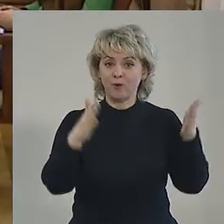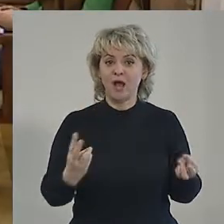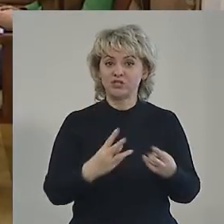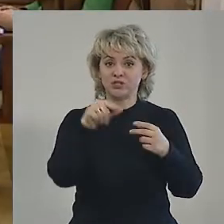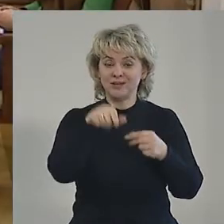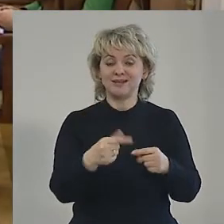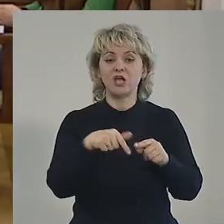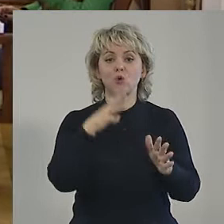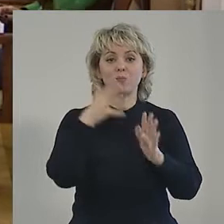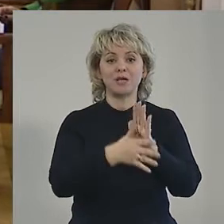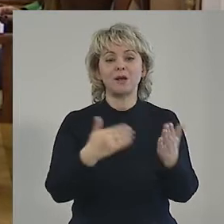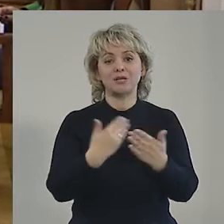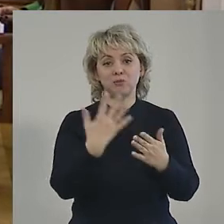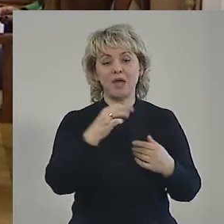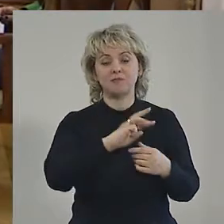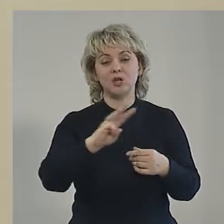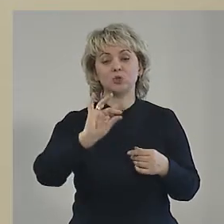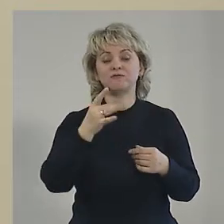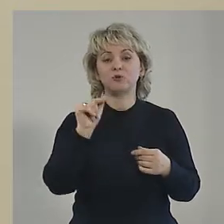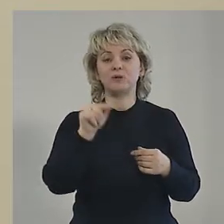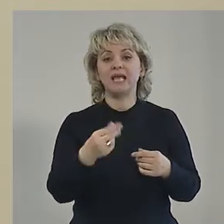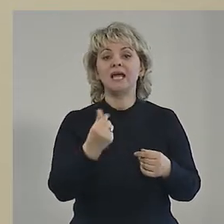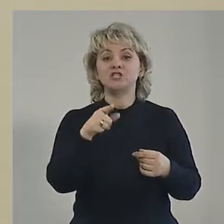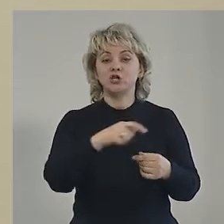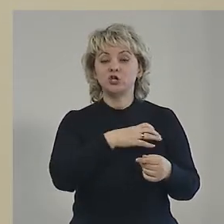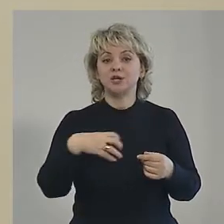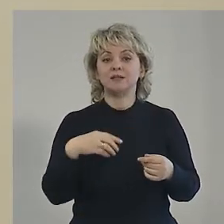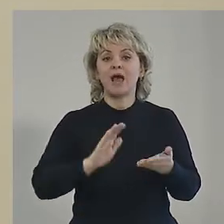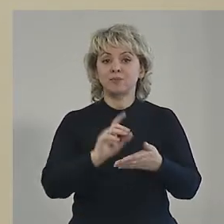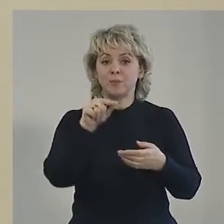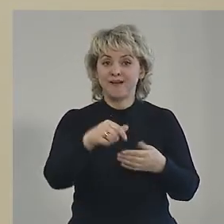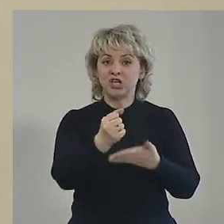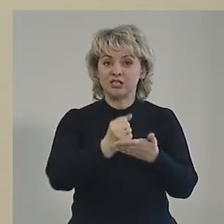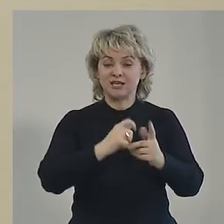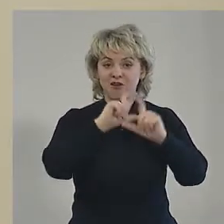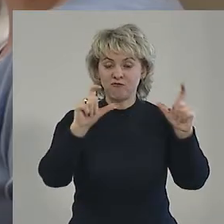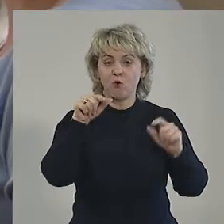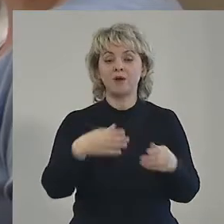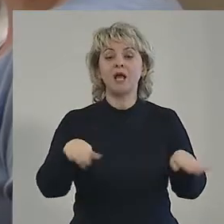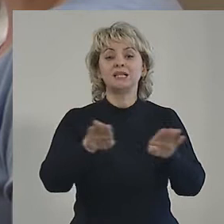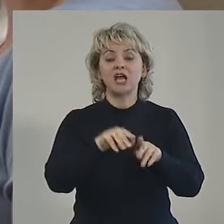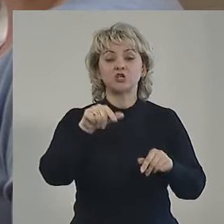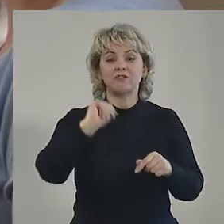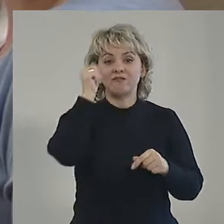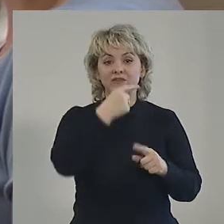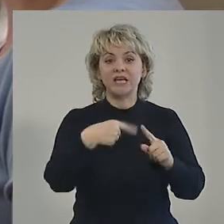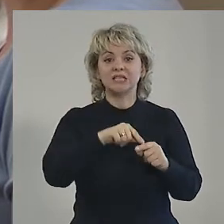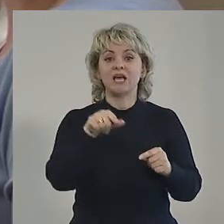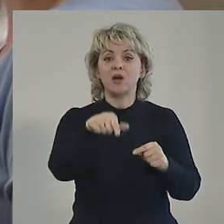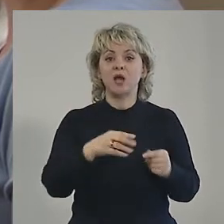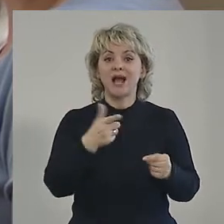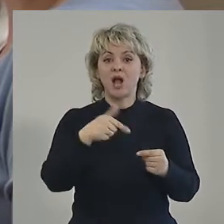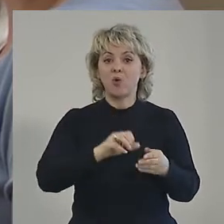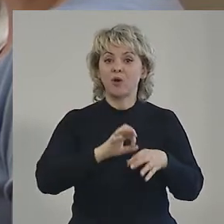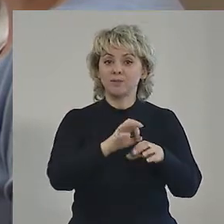котельная. На нее потратят почти 5 миллионов рублей. Деньги губернатор направил из резервного фонда. Также в этом году газифицирует район